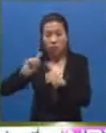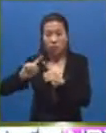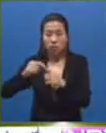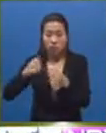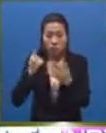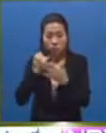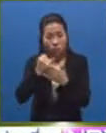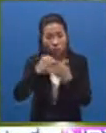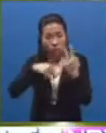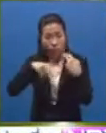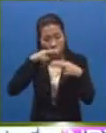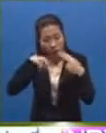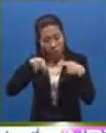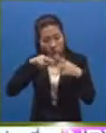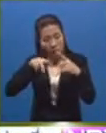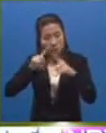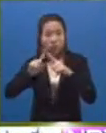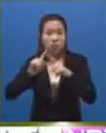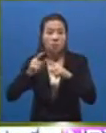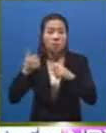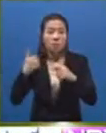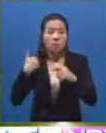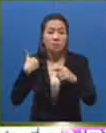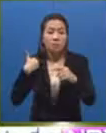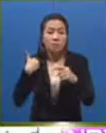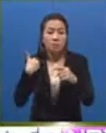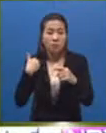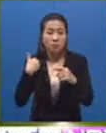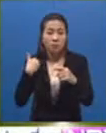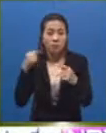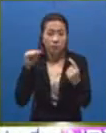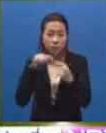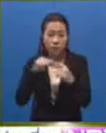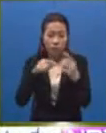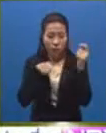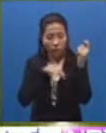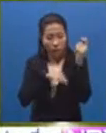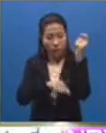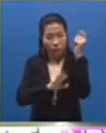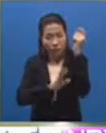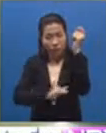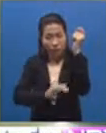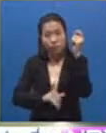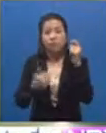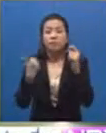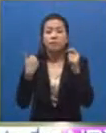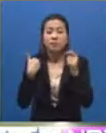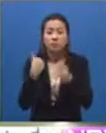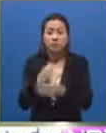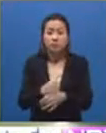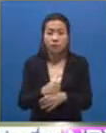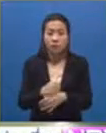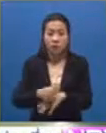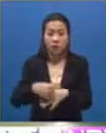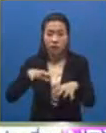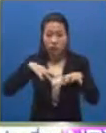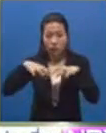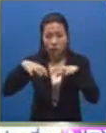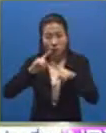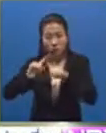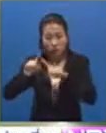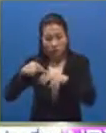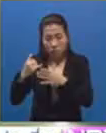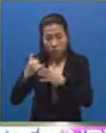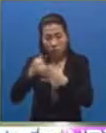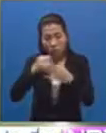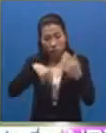แดงโมเดลได้ขยายผลขับเคลื่อนให้ศูนย์ปฏิบัติการอำเภอร่วมกับหน่วยเฉพาะกิจประจำพื้นที่นำกำลังประชาชนออกมาดูแลเส้น